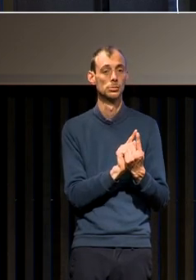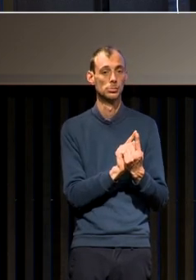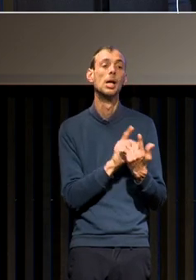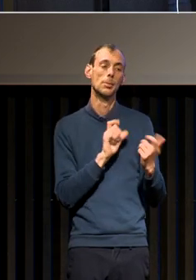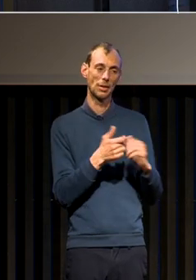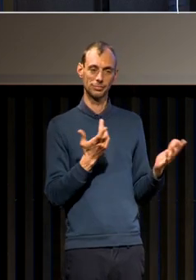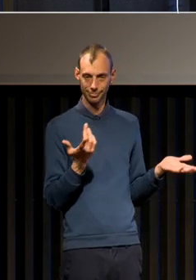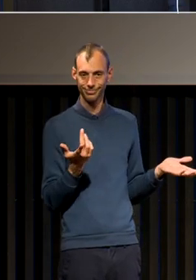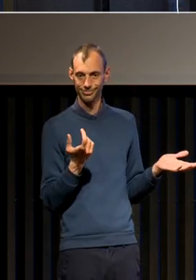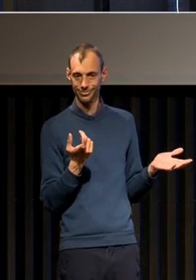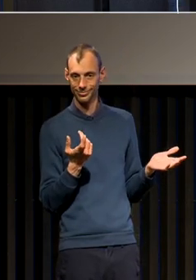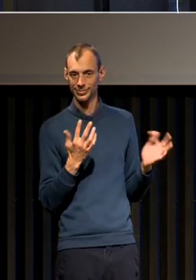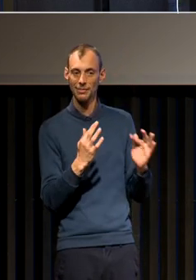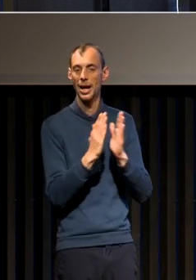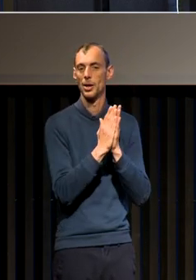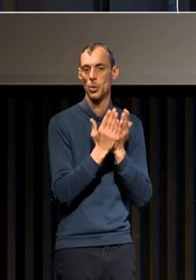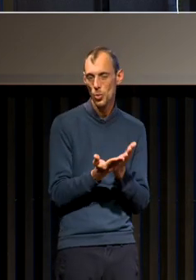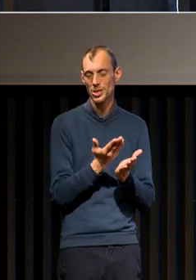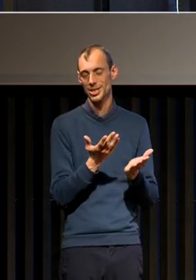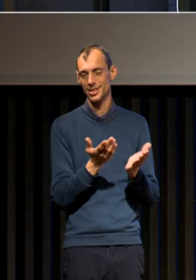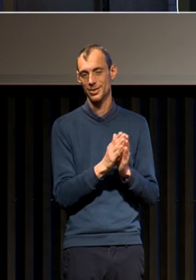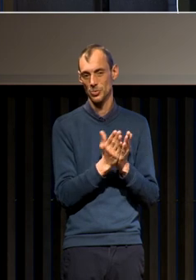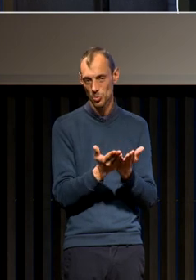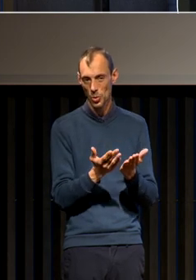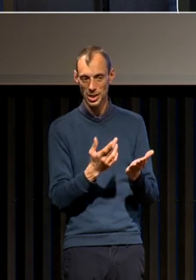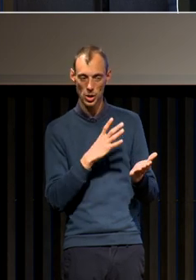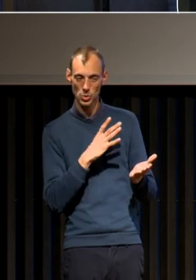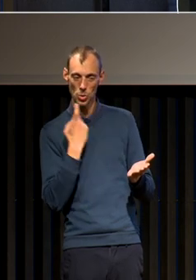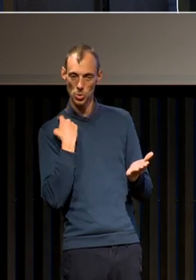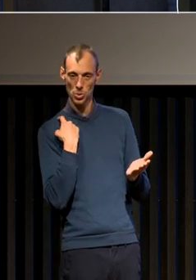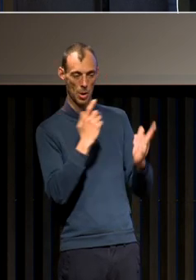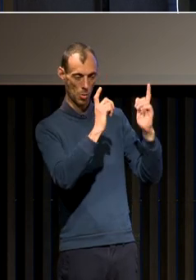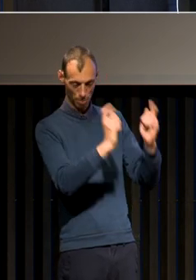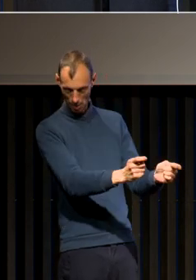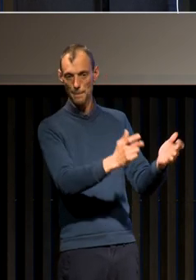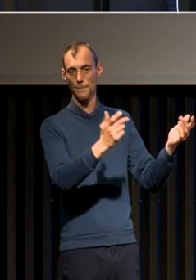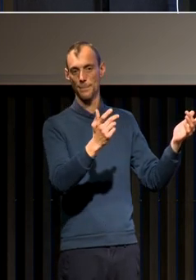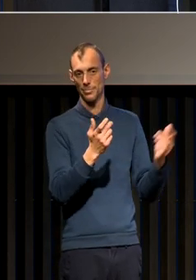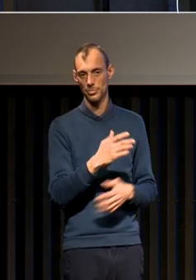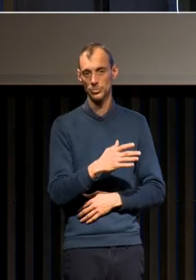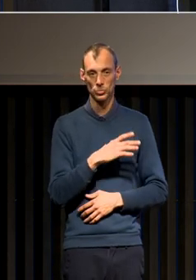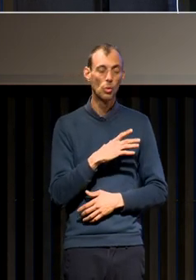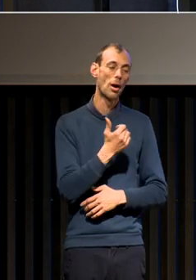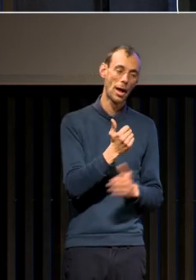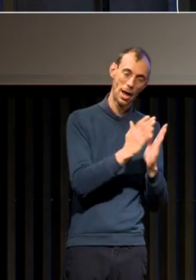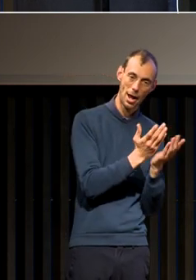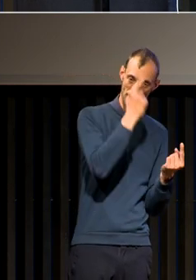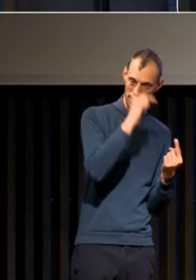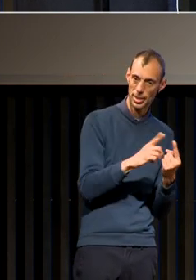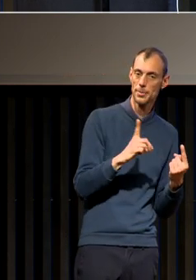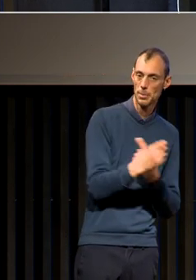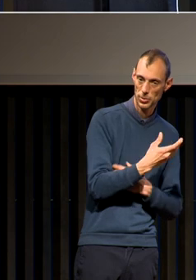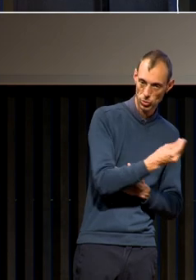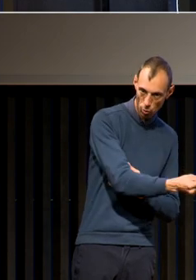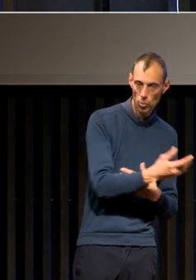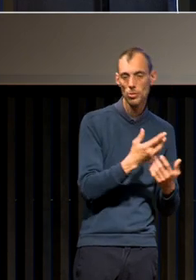numéro d'inscription sur un registre. Nous avons un registre l'inscription en don de spermatozoïdes, un registre d'inscription pour le